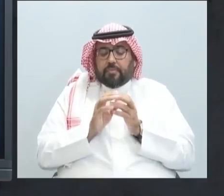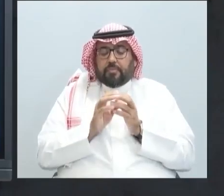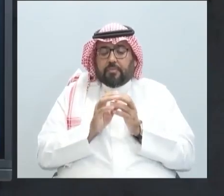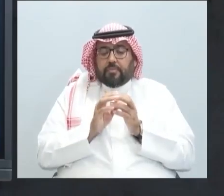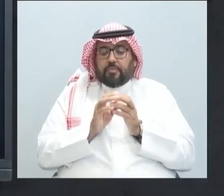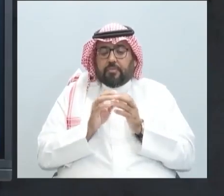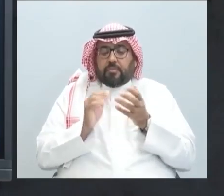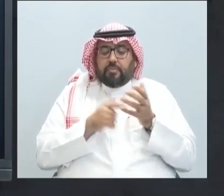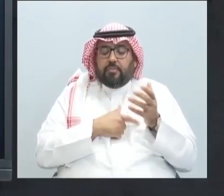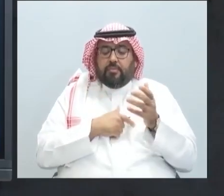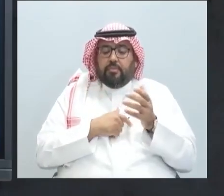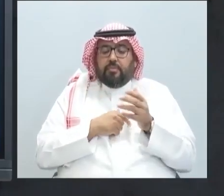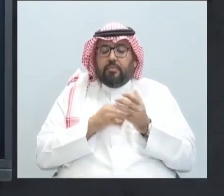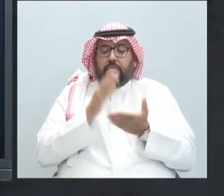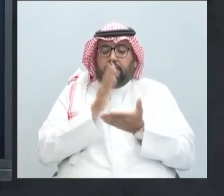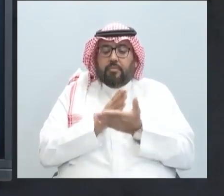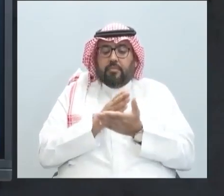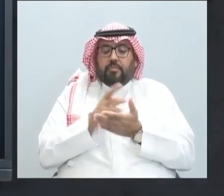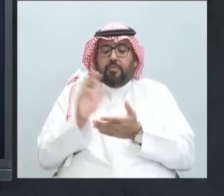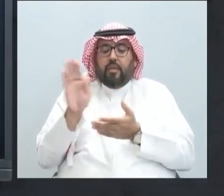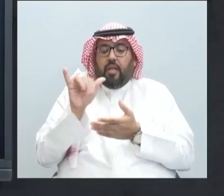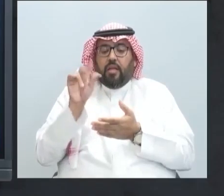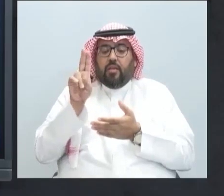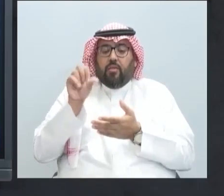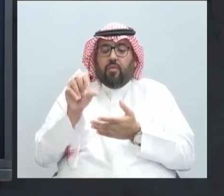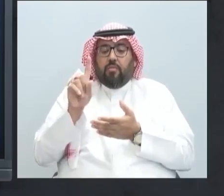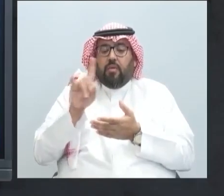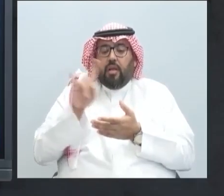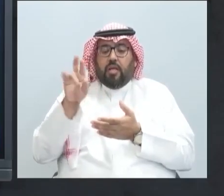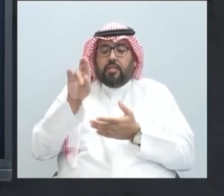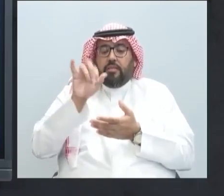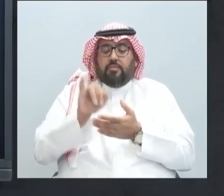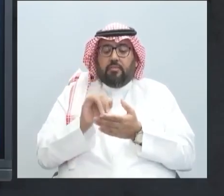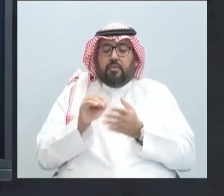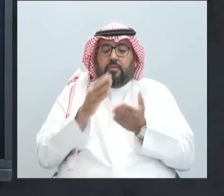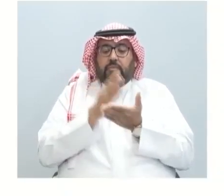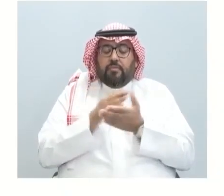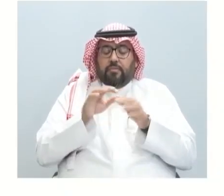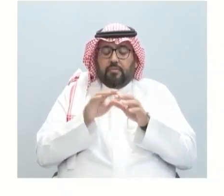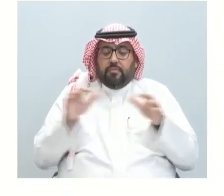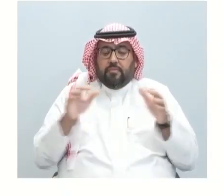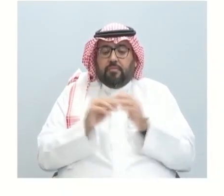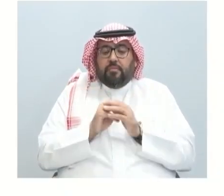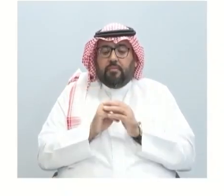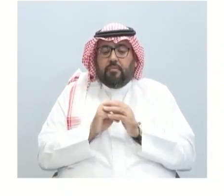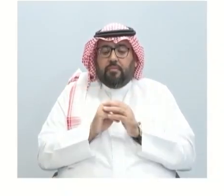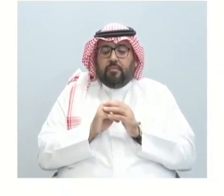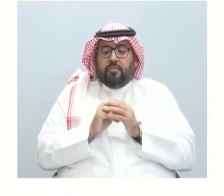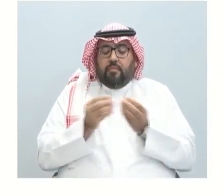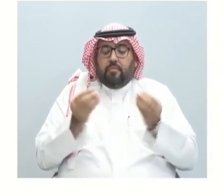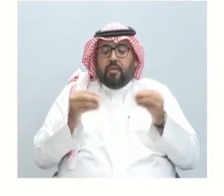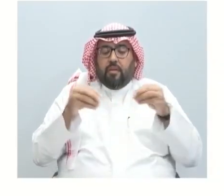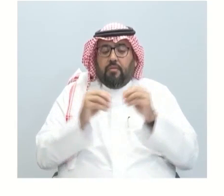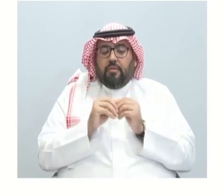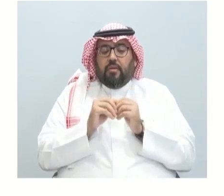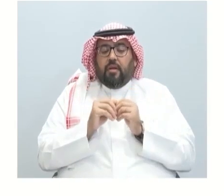الثالثه التي نسميها انقسام السيتوبلازم ففي اثناء الانقسام المتساوي تنفصل الماده الوراثيه المتضاعفه